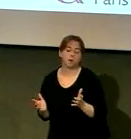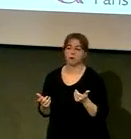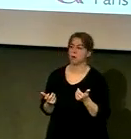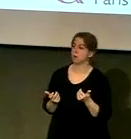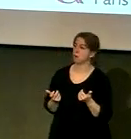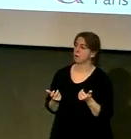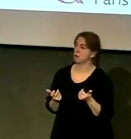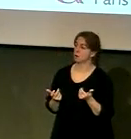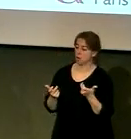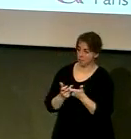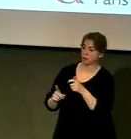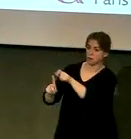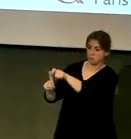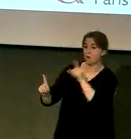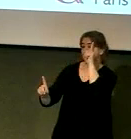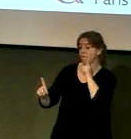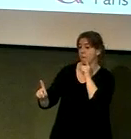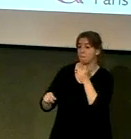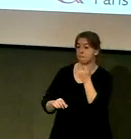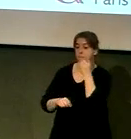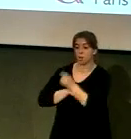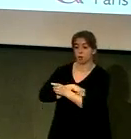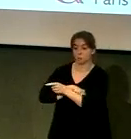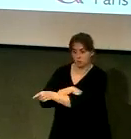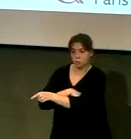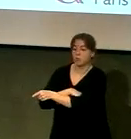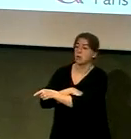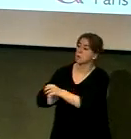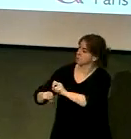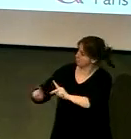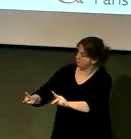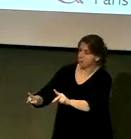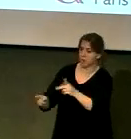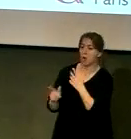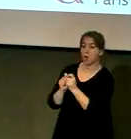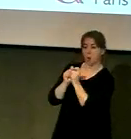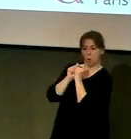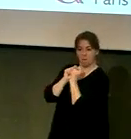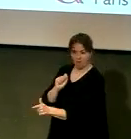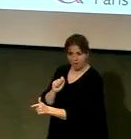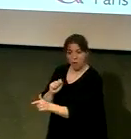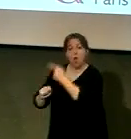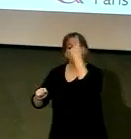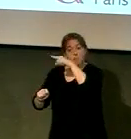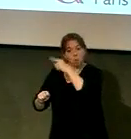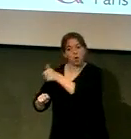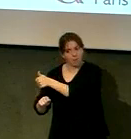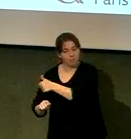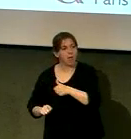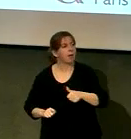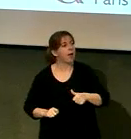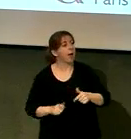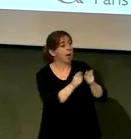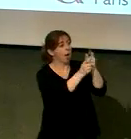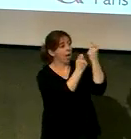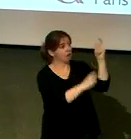femme toxicomane pour qu'elle accepte de se faire poser un implant, voire ligaturer. Ça pose quand